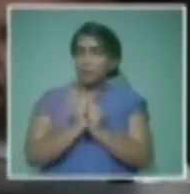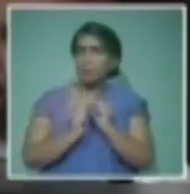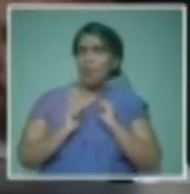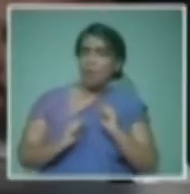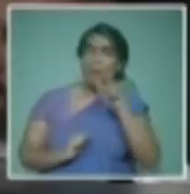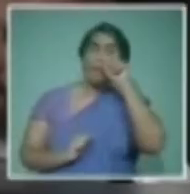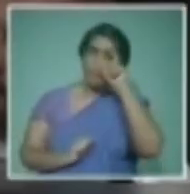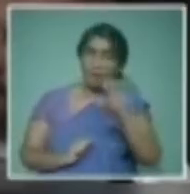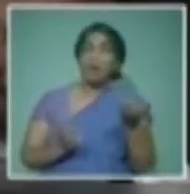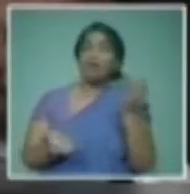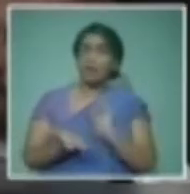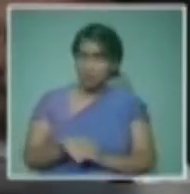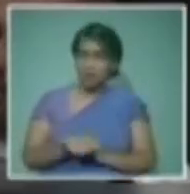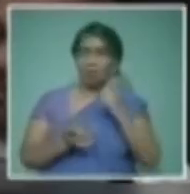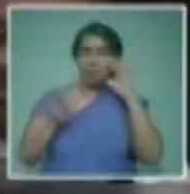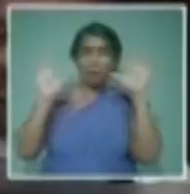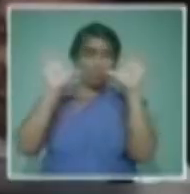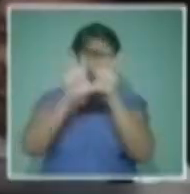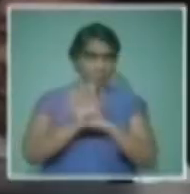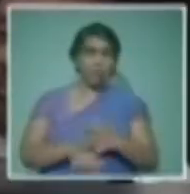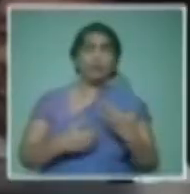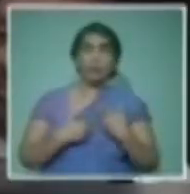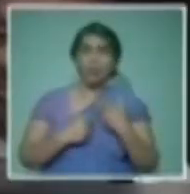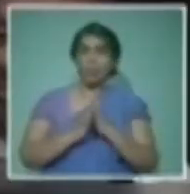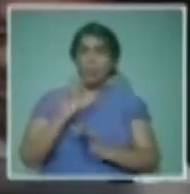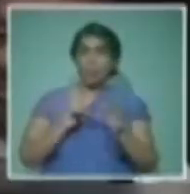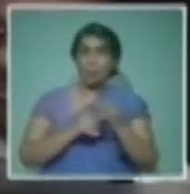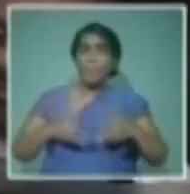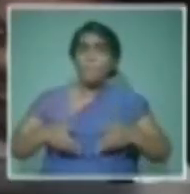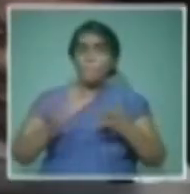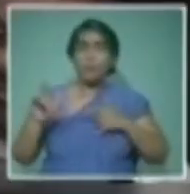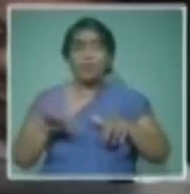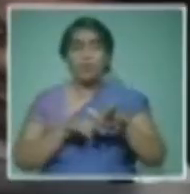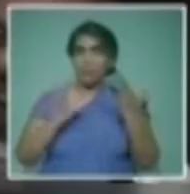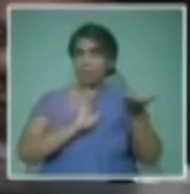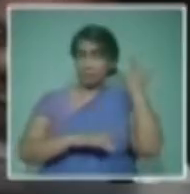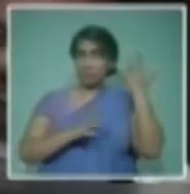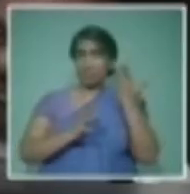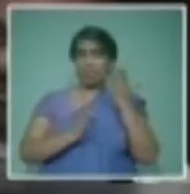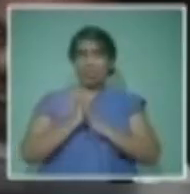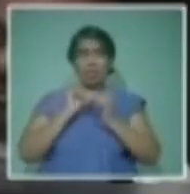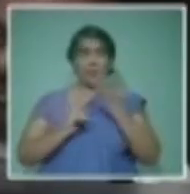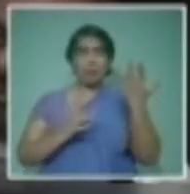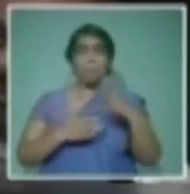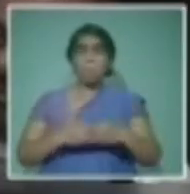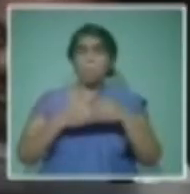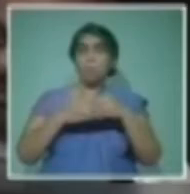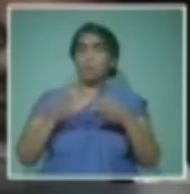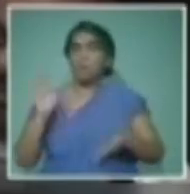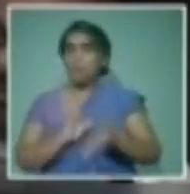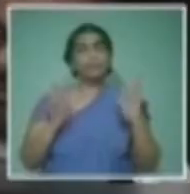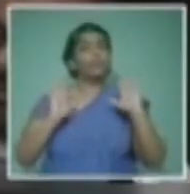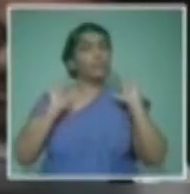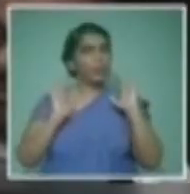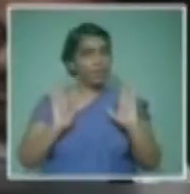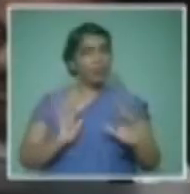बलन्न नवतत्तर अंदुरु युगयट मंत्रीवरुंट पारट बहिन्न बेरि युगयक् तिबुणा मंत्रीवरुंट मगुल गेदर कयन्न बेरि कालयक्